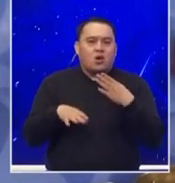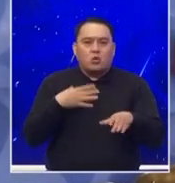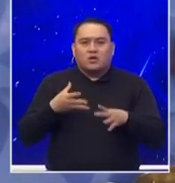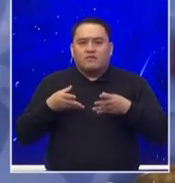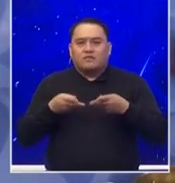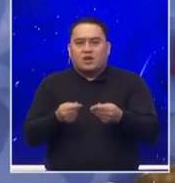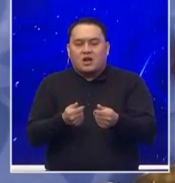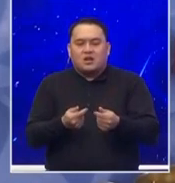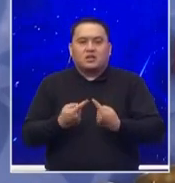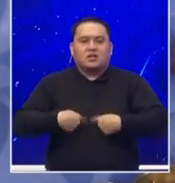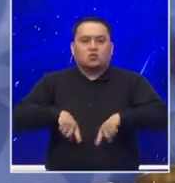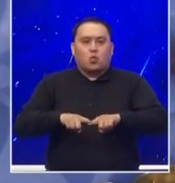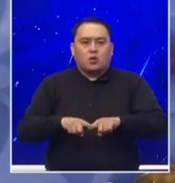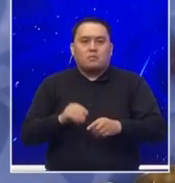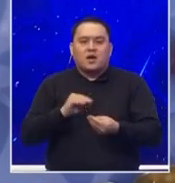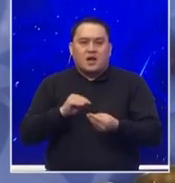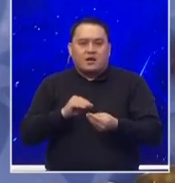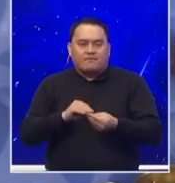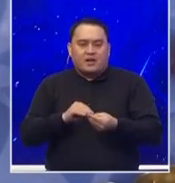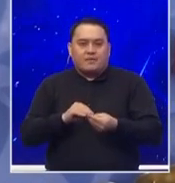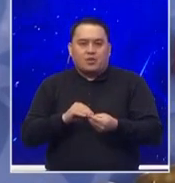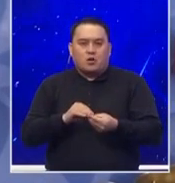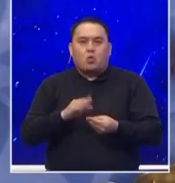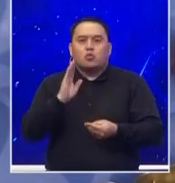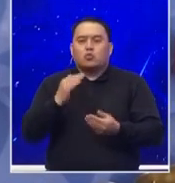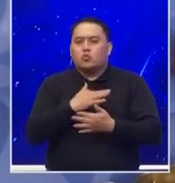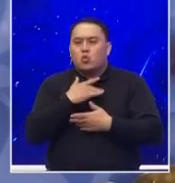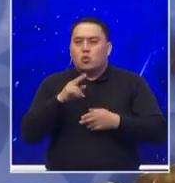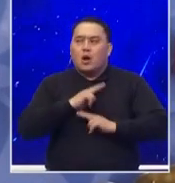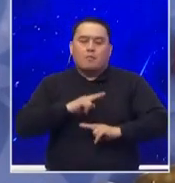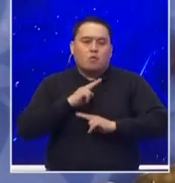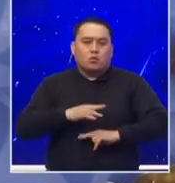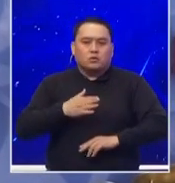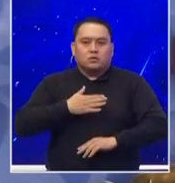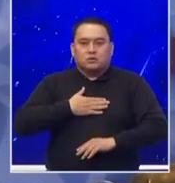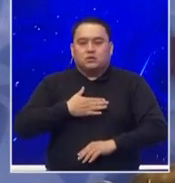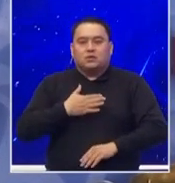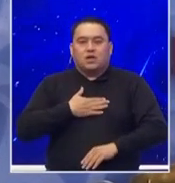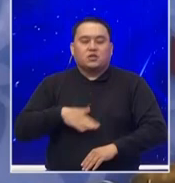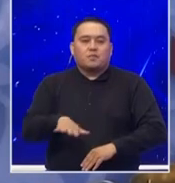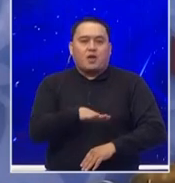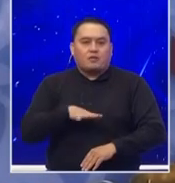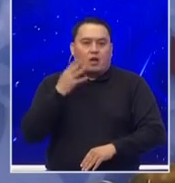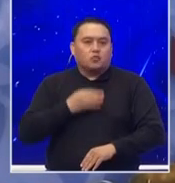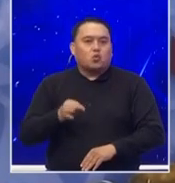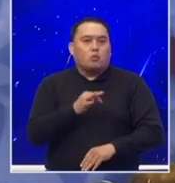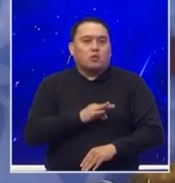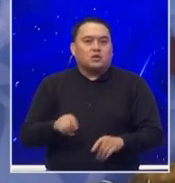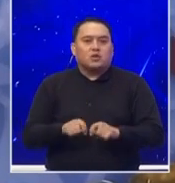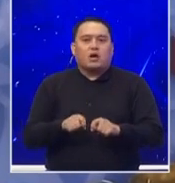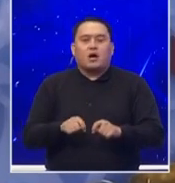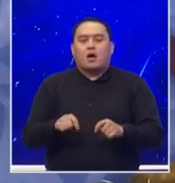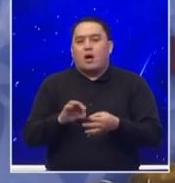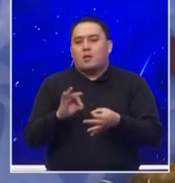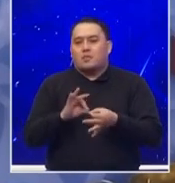результаты. Однако мы по-прежнему в числе лидеров. Предстоит много работы как и нам, так и нашим землякам. Так в Алматинской области претендуют